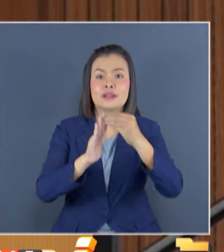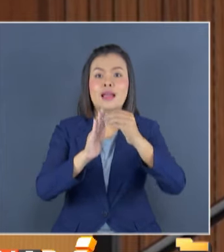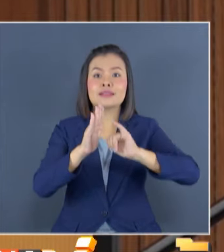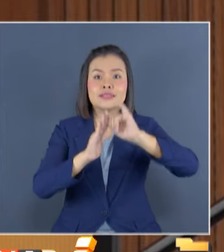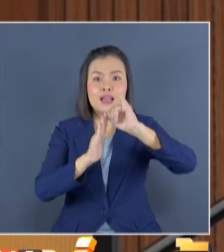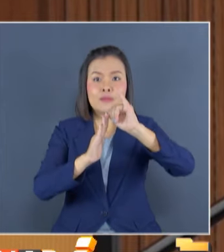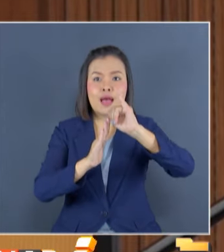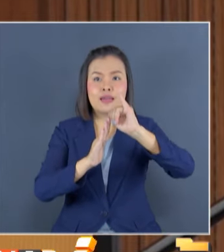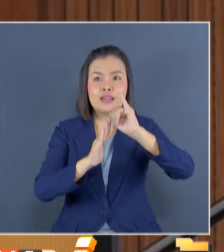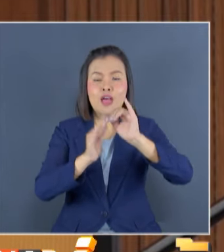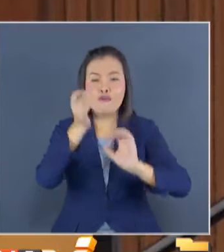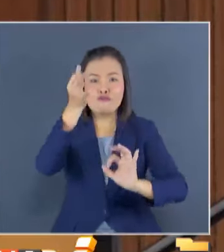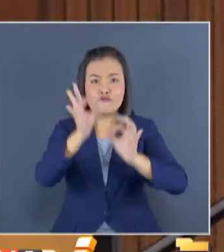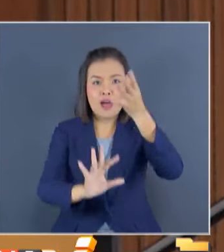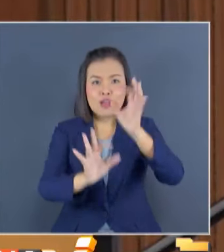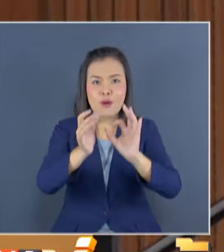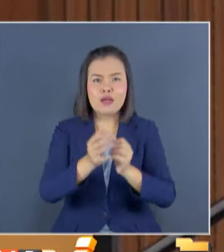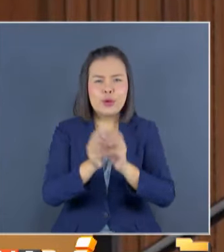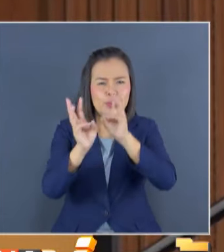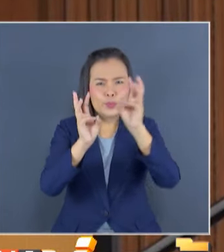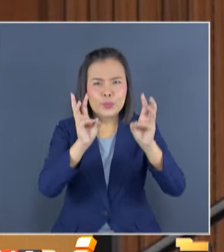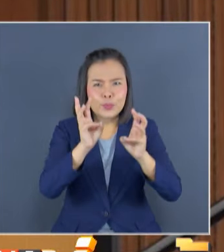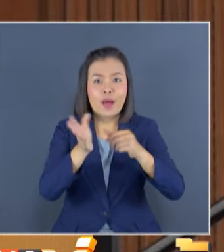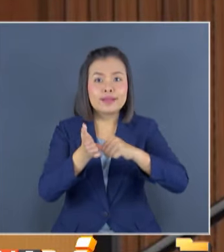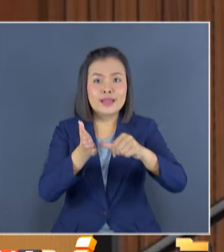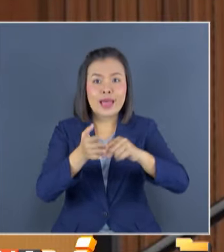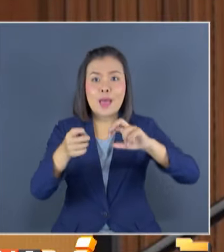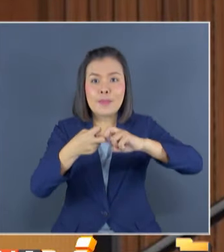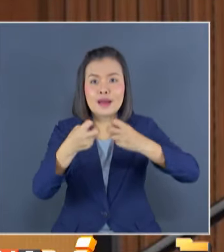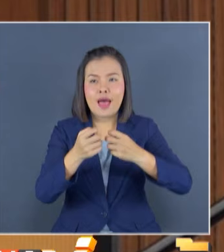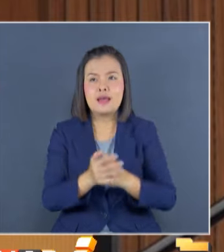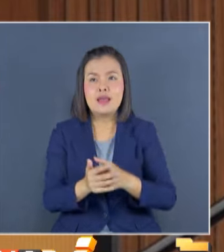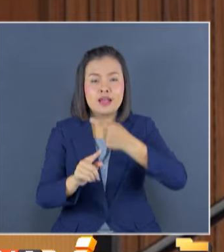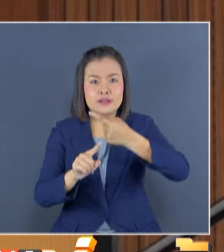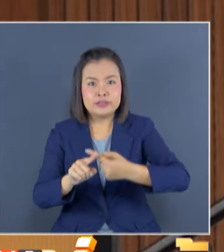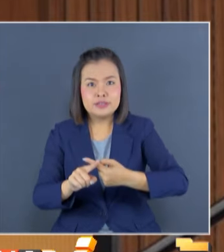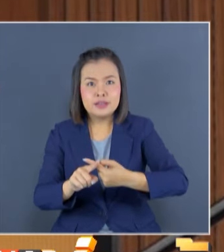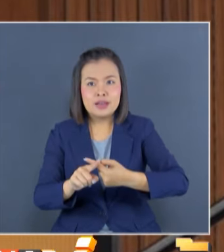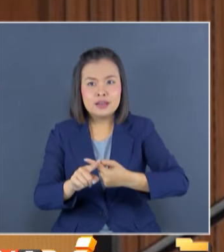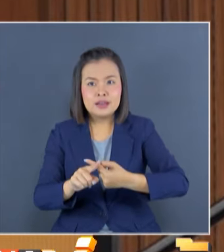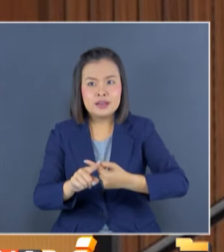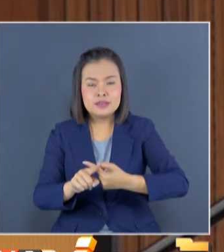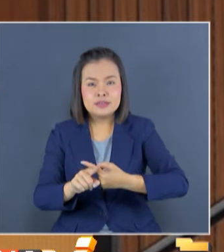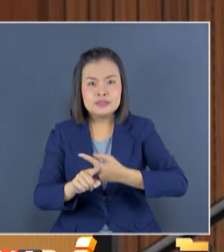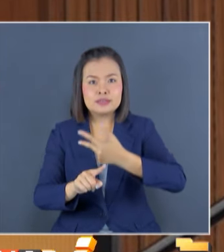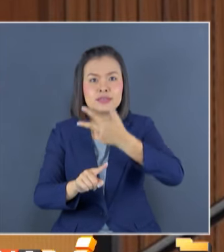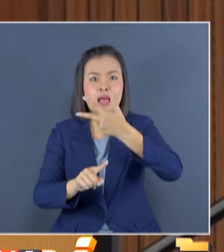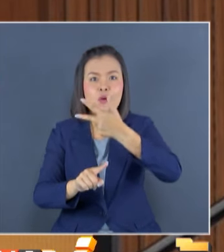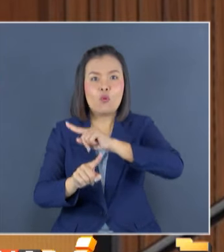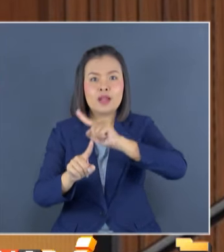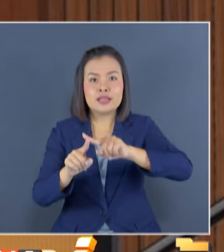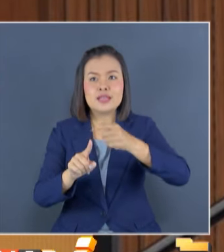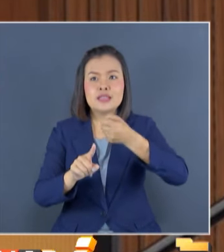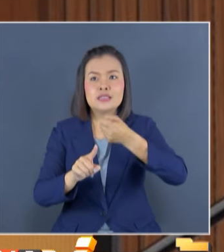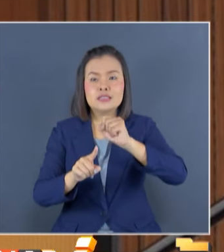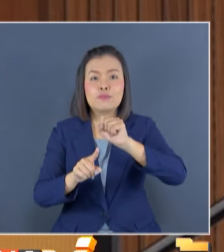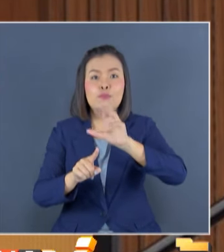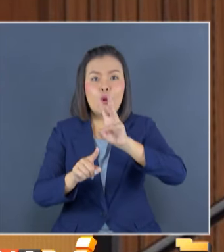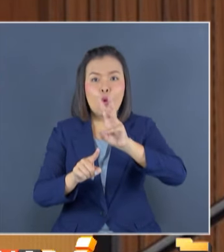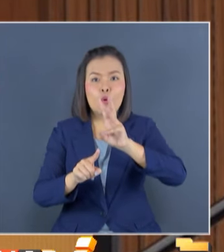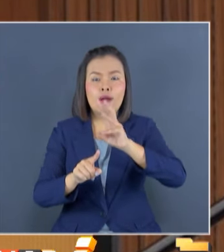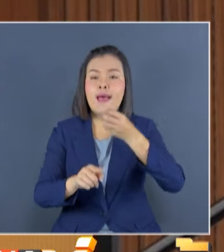ร่วมภารกิจดับไฟป่าและแก้ปัญหาฝุ่นควันที่จังหวัดเชียงใหม่16ถึง17ธันวาคมนี ้ แต่ว่าคุณทักษิณเนี่ยกลับวันที่16ถูกไหมคุณผู้ชมฮะ